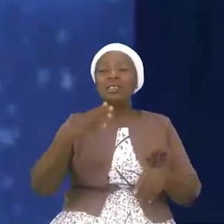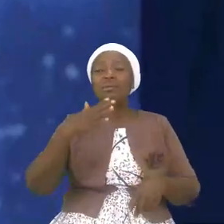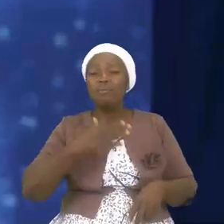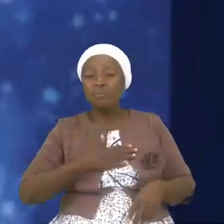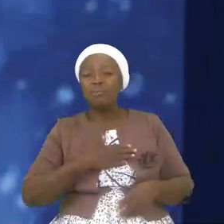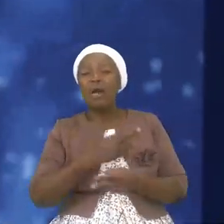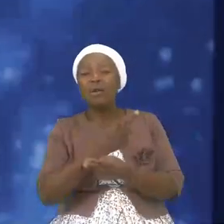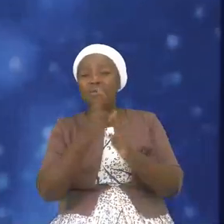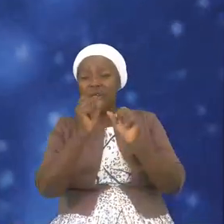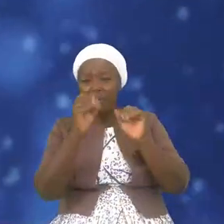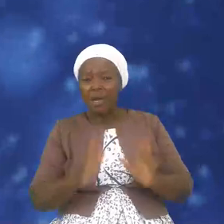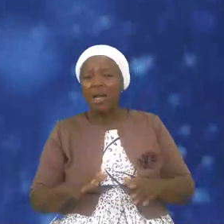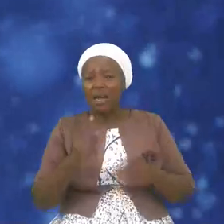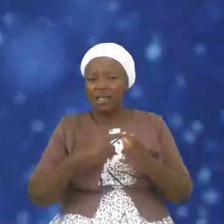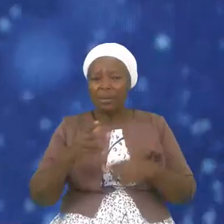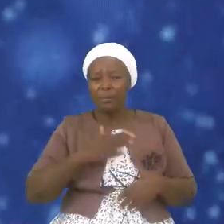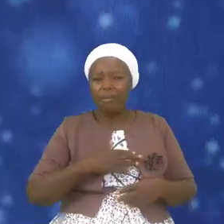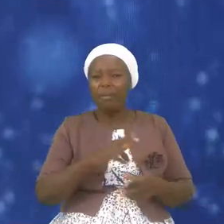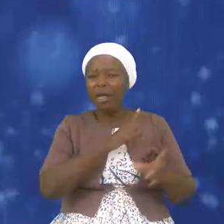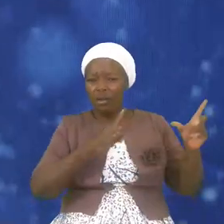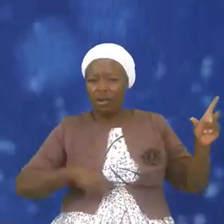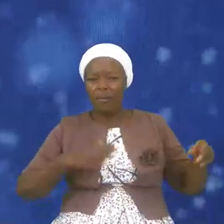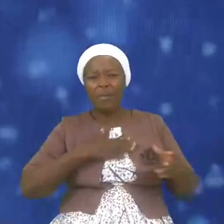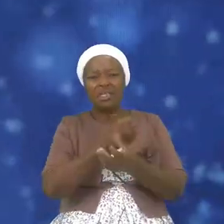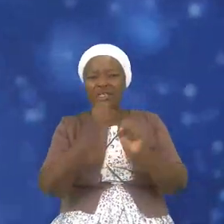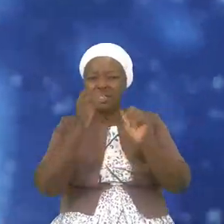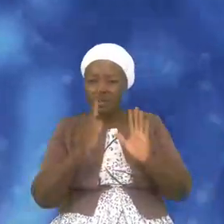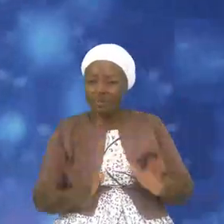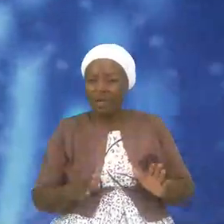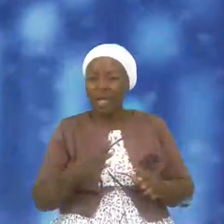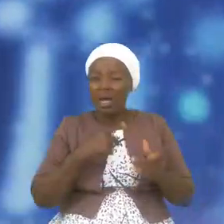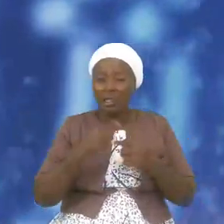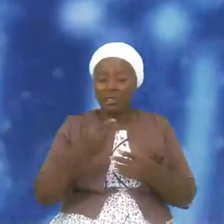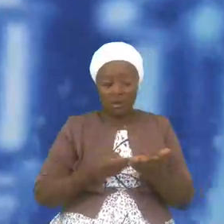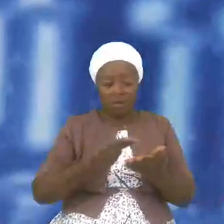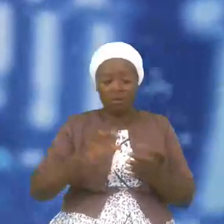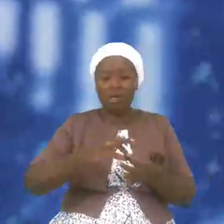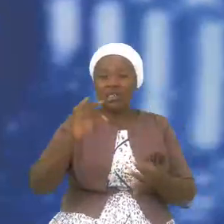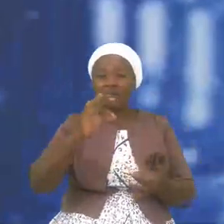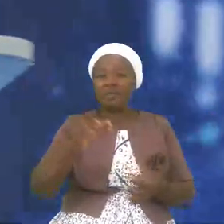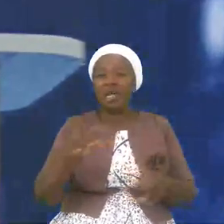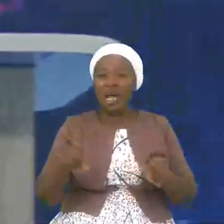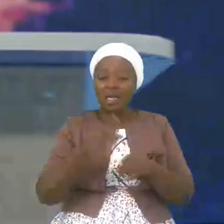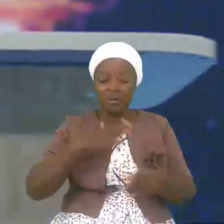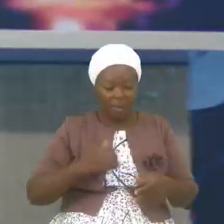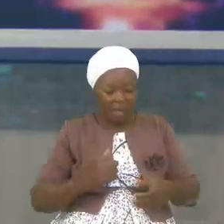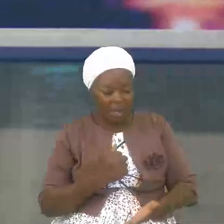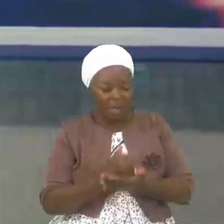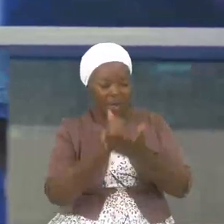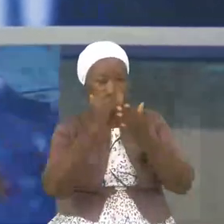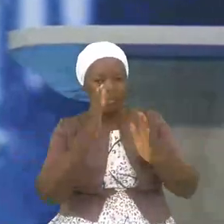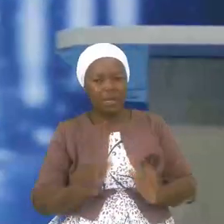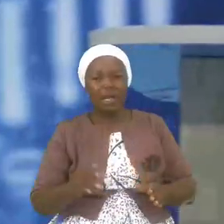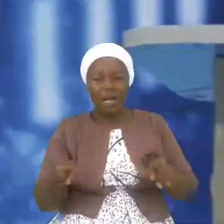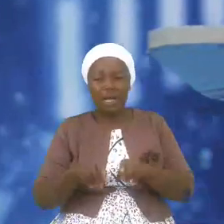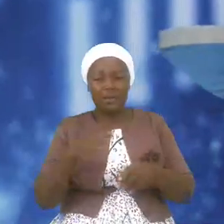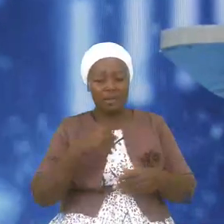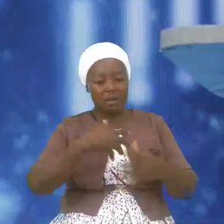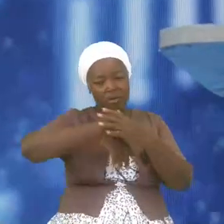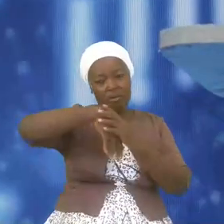mon Rédempteur et mon Seigneur et mon Sauveur. Et le Saint-Esprit comme mon soutien, comme